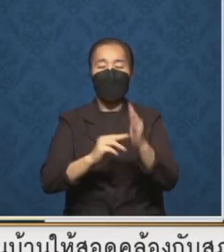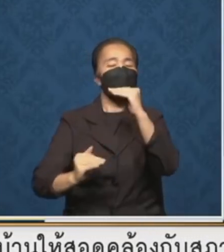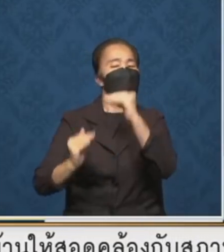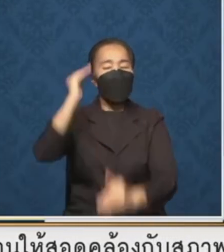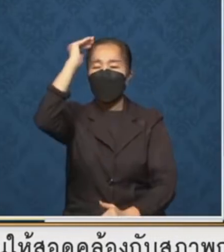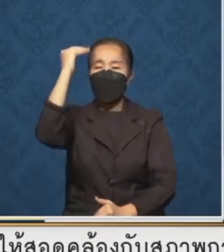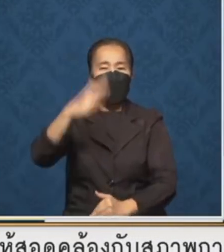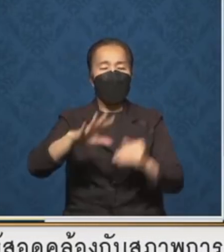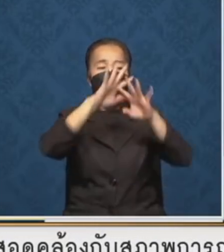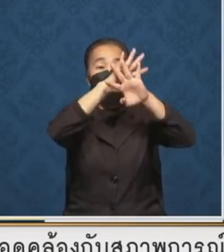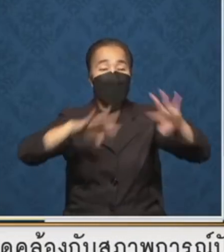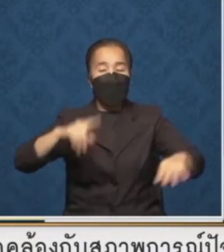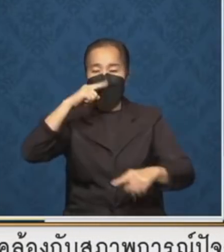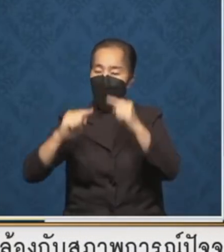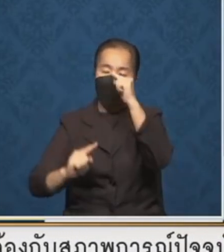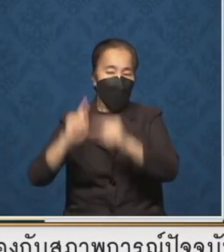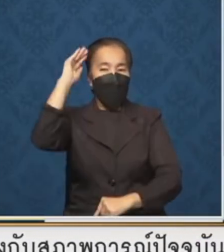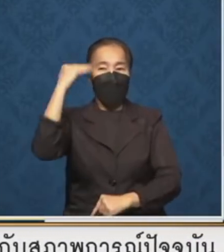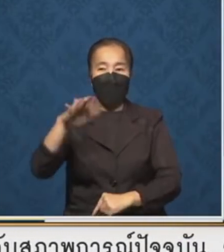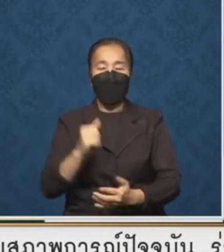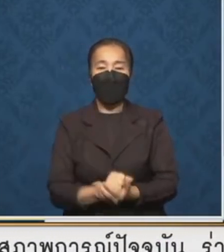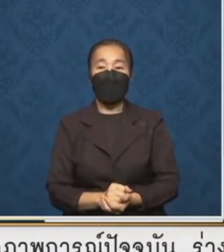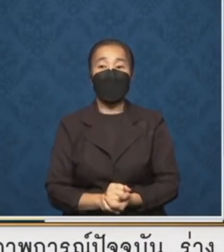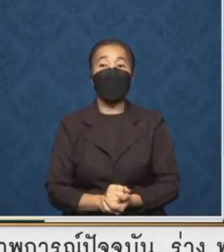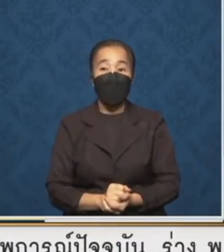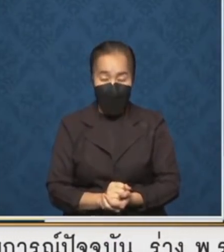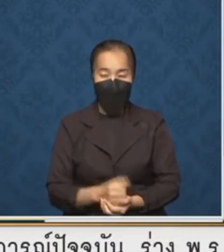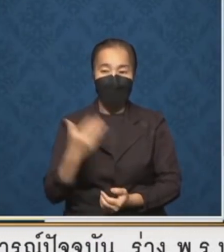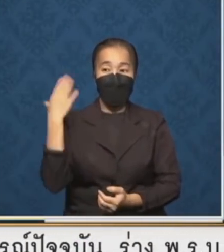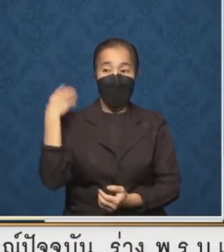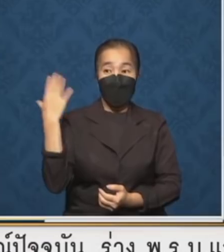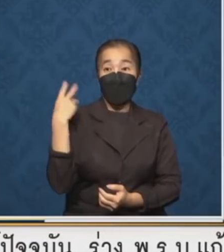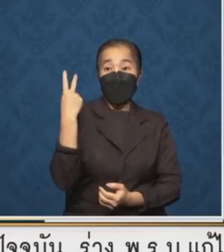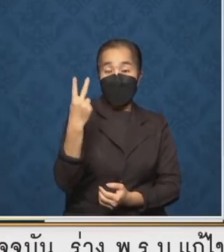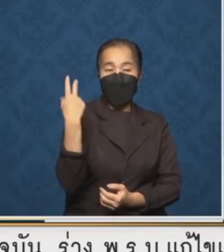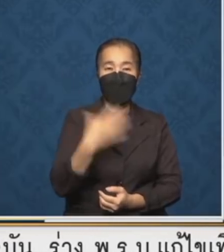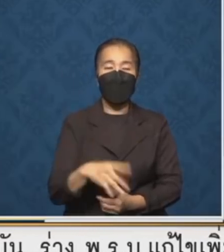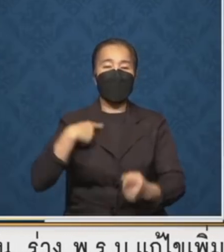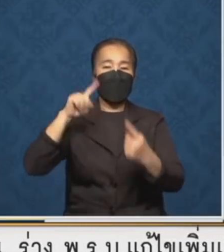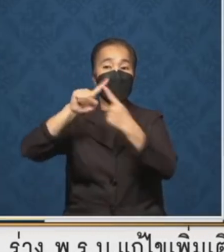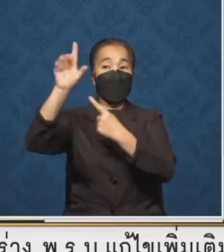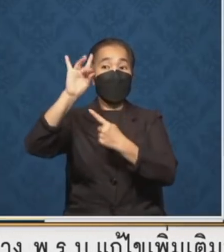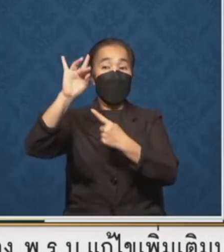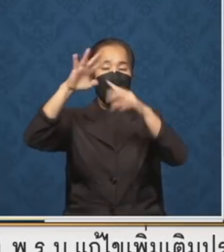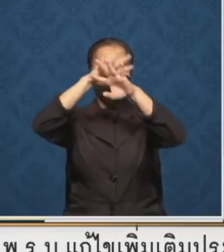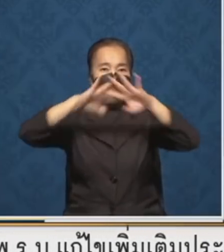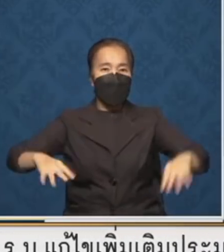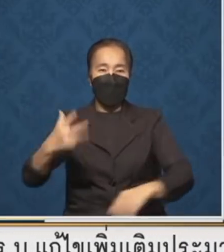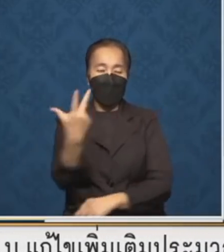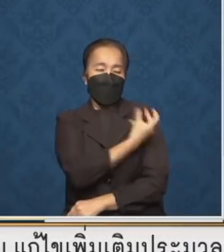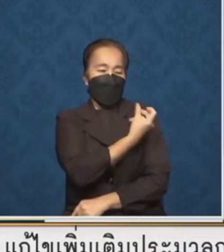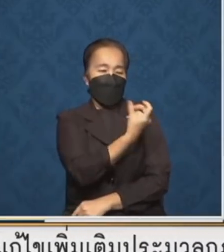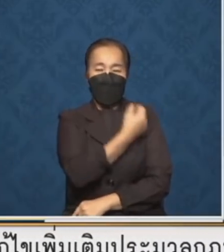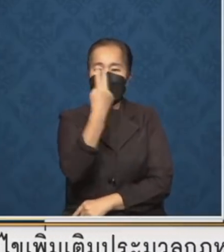นครับล่าสุดเมื่อ2วันก่อนเราเป็นอันดับ8ของอาเซียนครับเต็มแขนไหมครับ